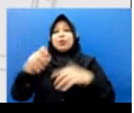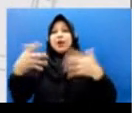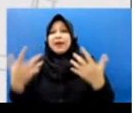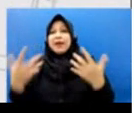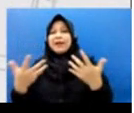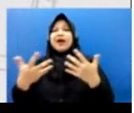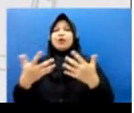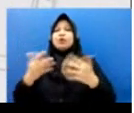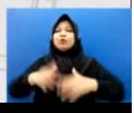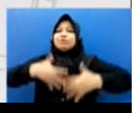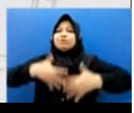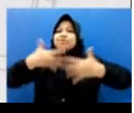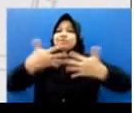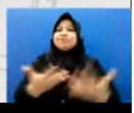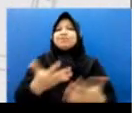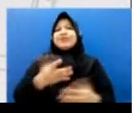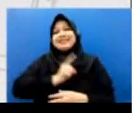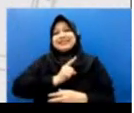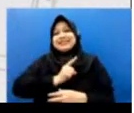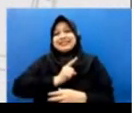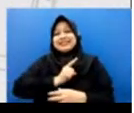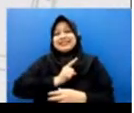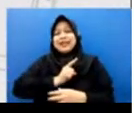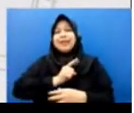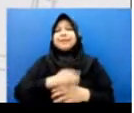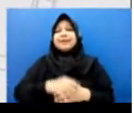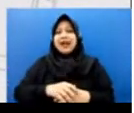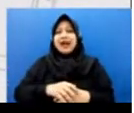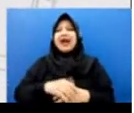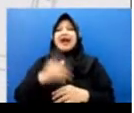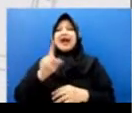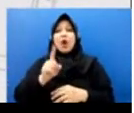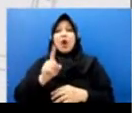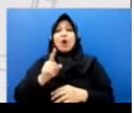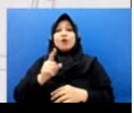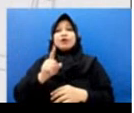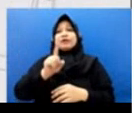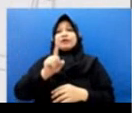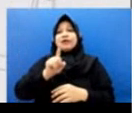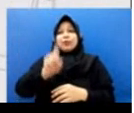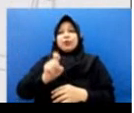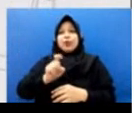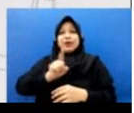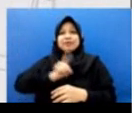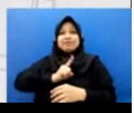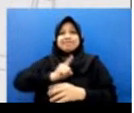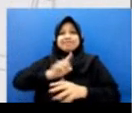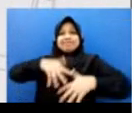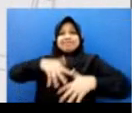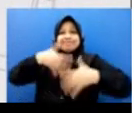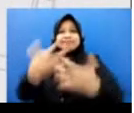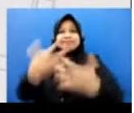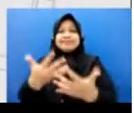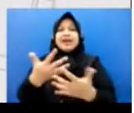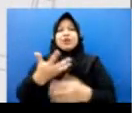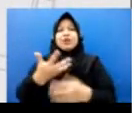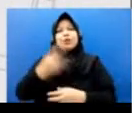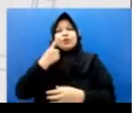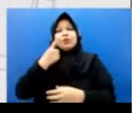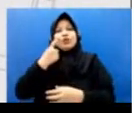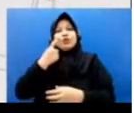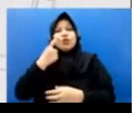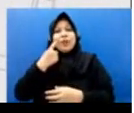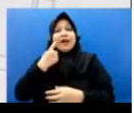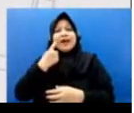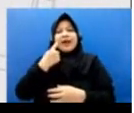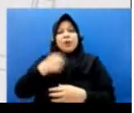sedang memenuhi kebutuhan aktualisasi diri biasanya mencoba untuk menjadi pribadi yang otentik,